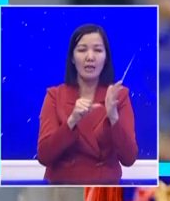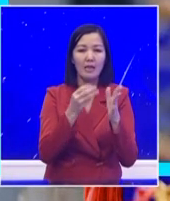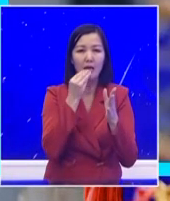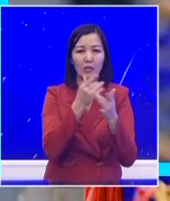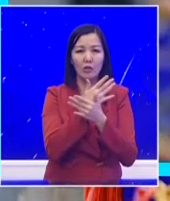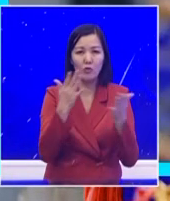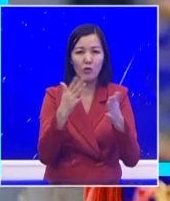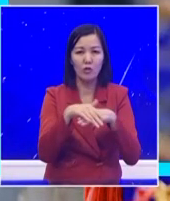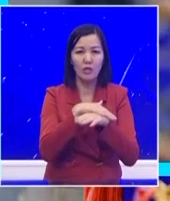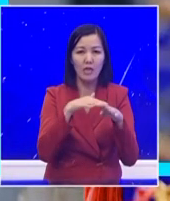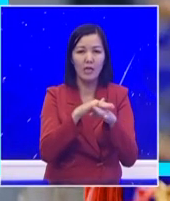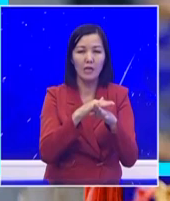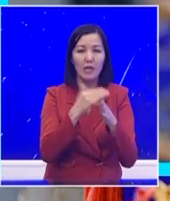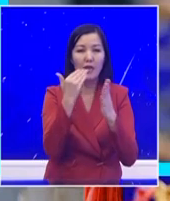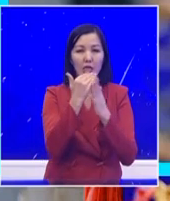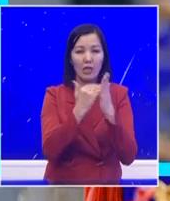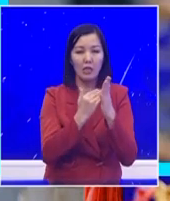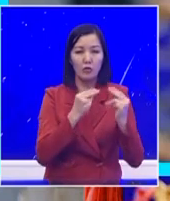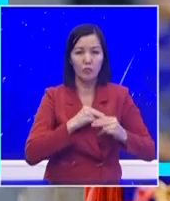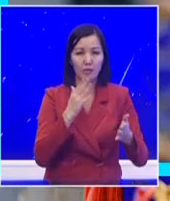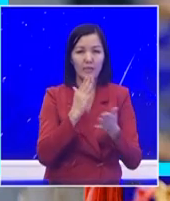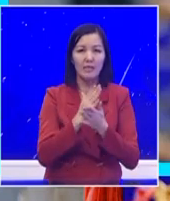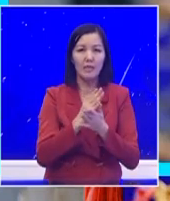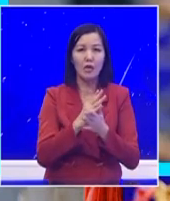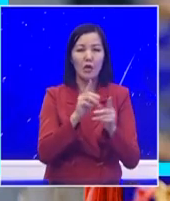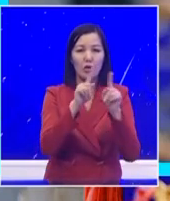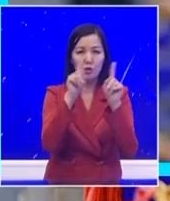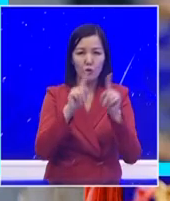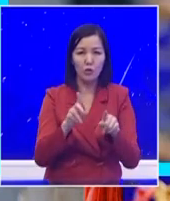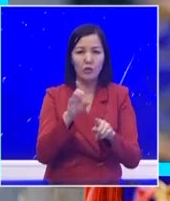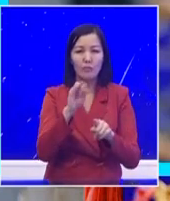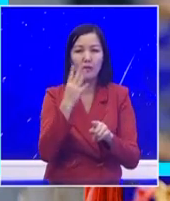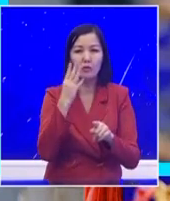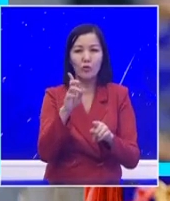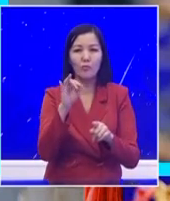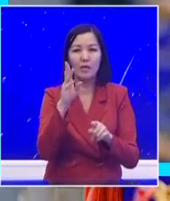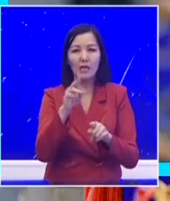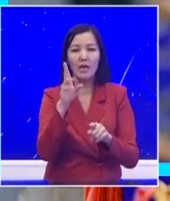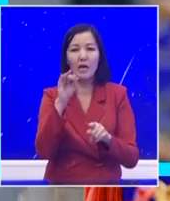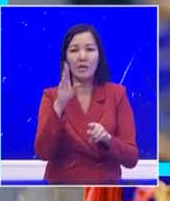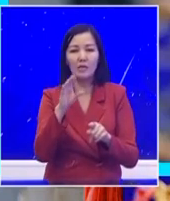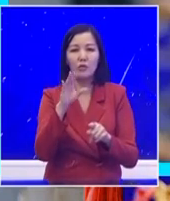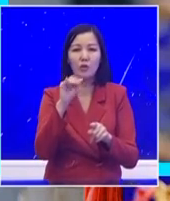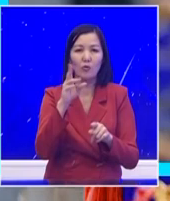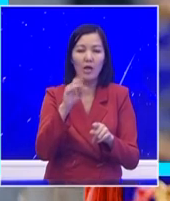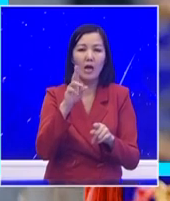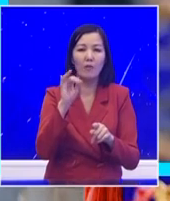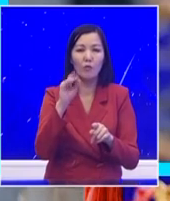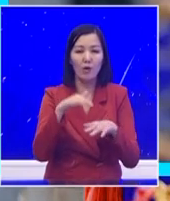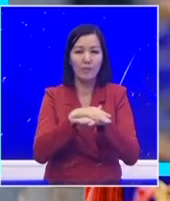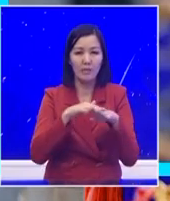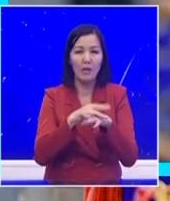азық-түлік базары штаттық режимде жұмыс істейді. Олар Жұлдыз, Барыс 4, Береке, Қарасу, Саудагент, Ақбұлақ